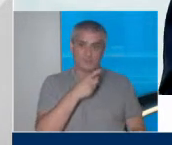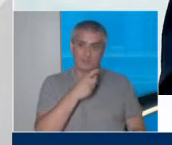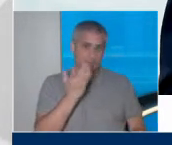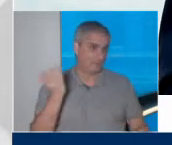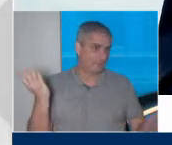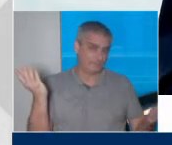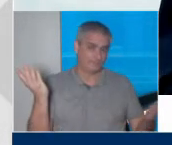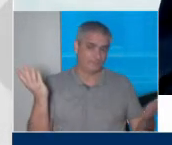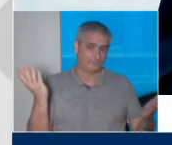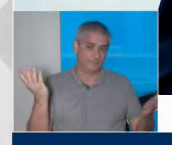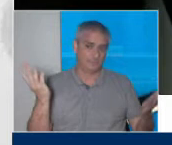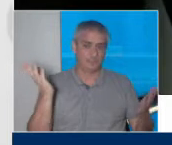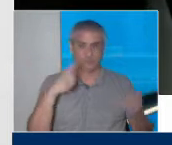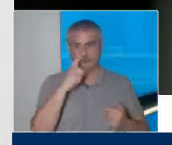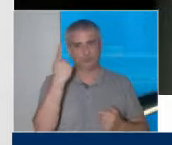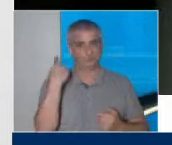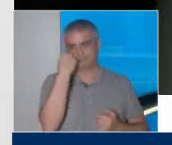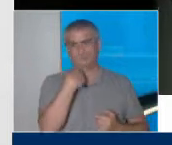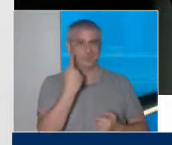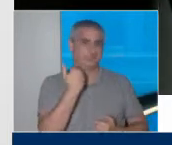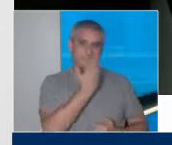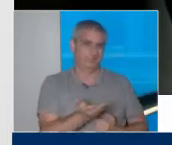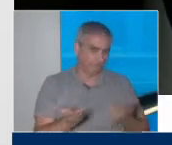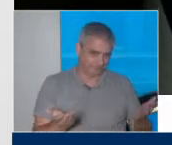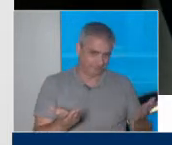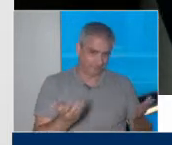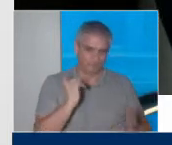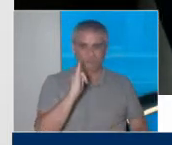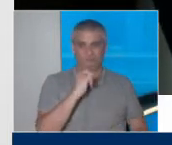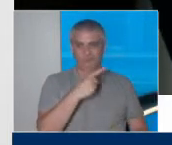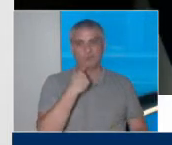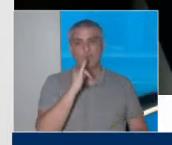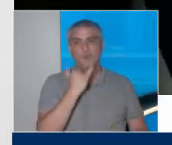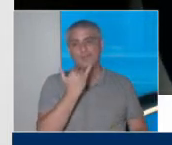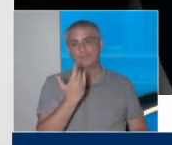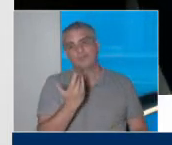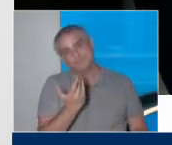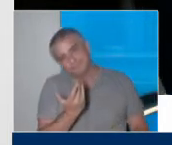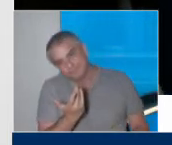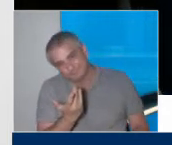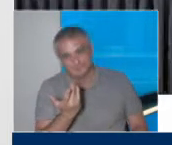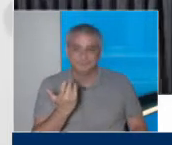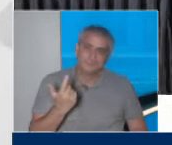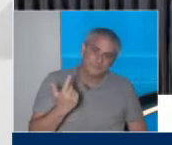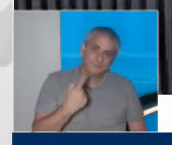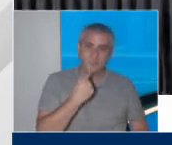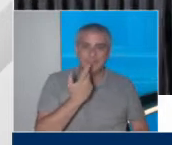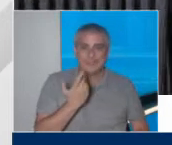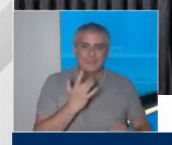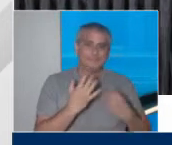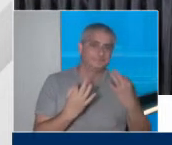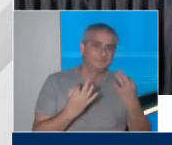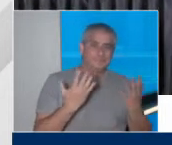מסתובב, כן, עם תדמית כזאת או אחרת, שזה כן, בוא נאמר בעדינות,